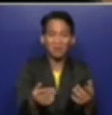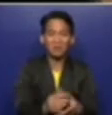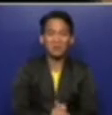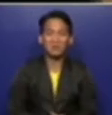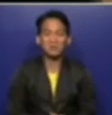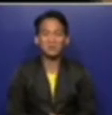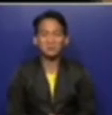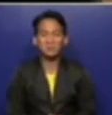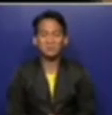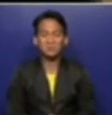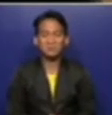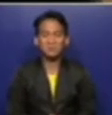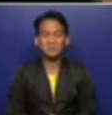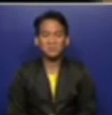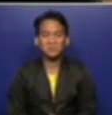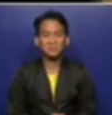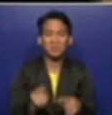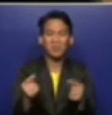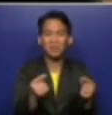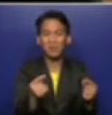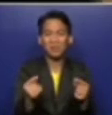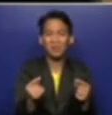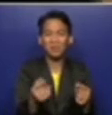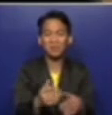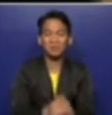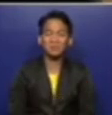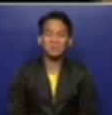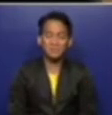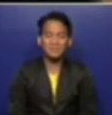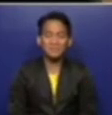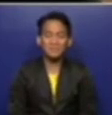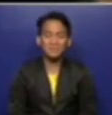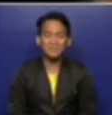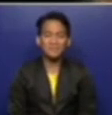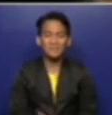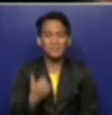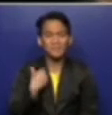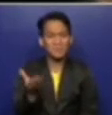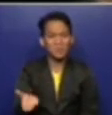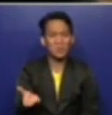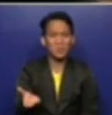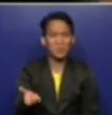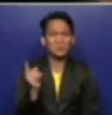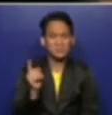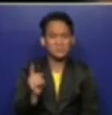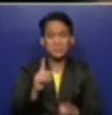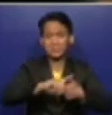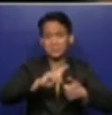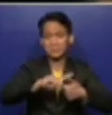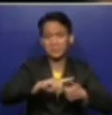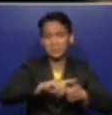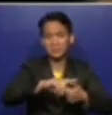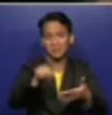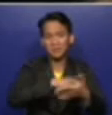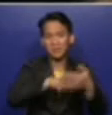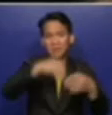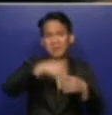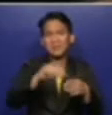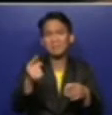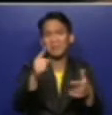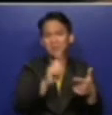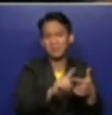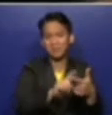องแน่นอนท่านประธานข้อเรียกร้องหลักๆมี3เรื่องครับยุบสภาหยุดคุกคามประชาชน